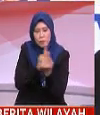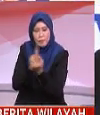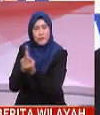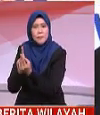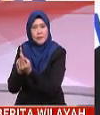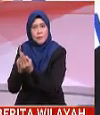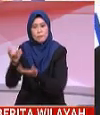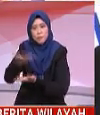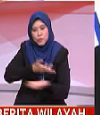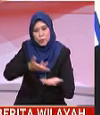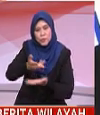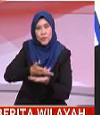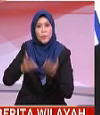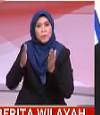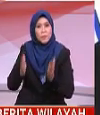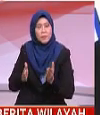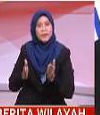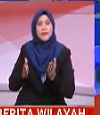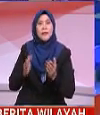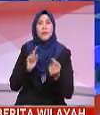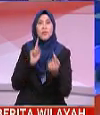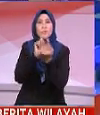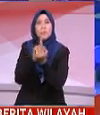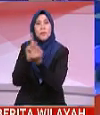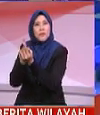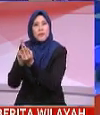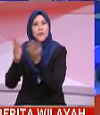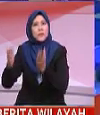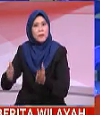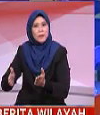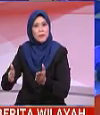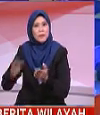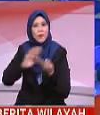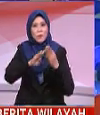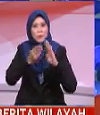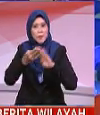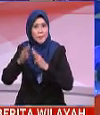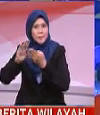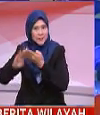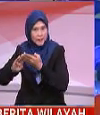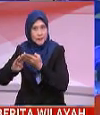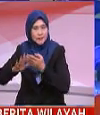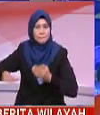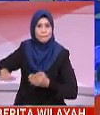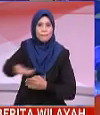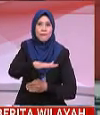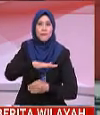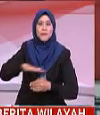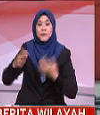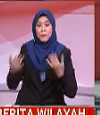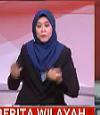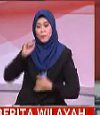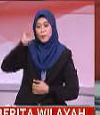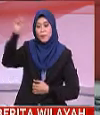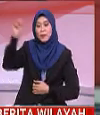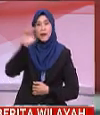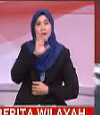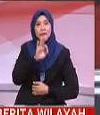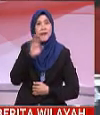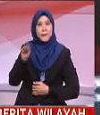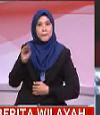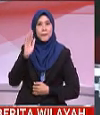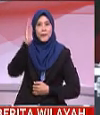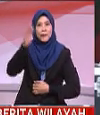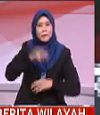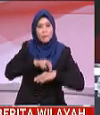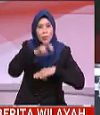kita warga RTM bertemu dengan penduduk ataupun komuniti terpilih, dan kali ini Sabah FM turun